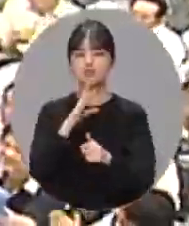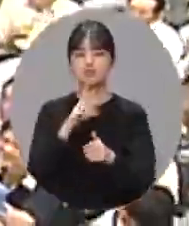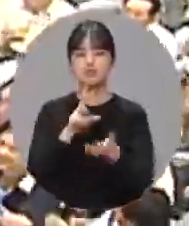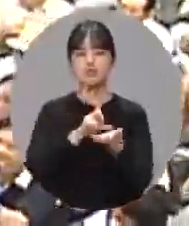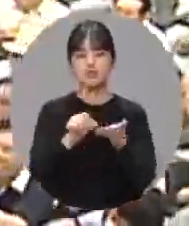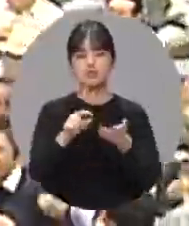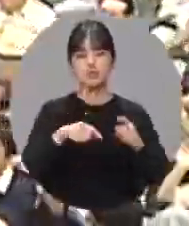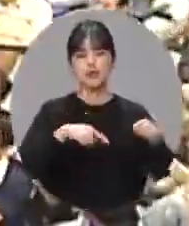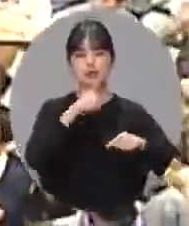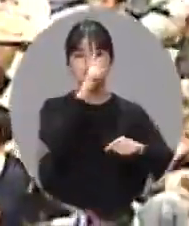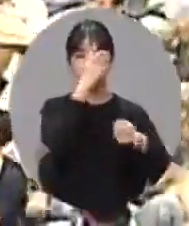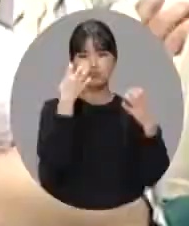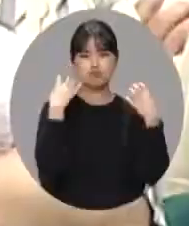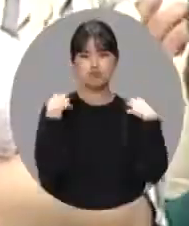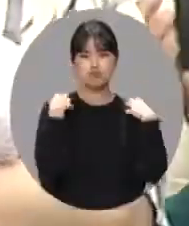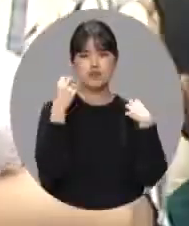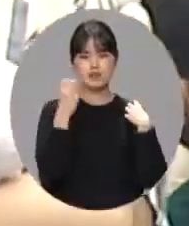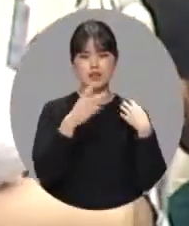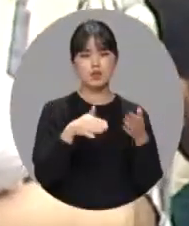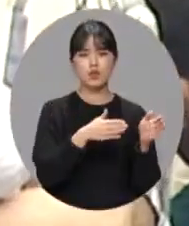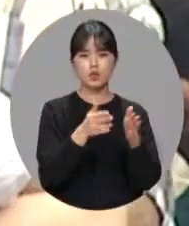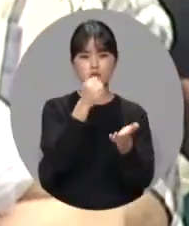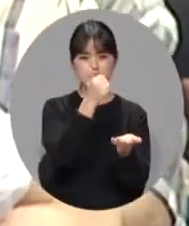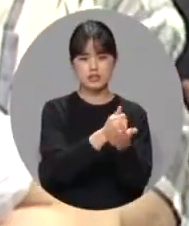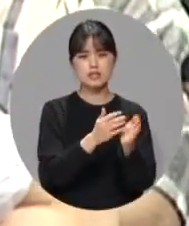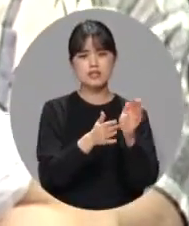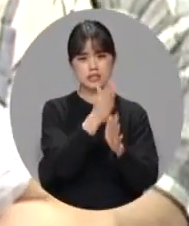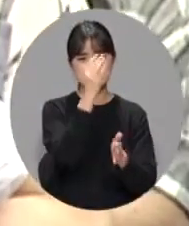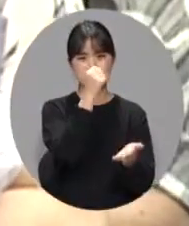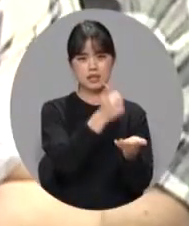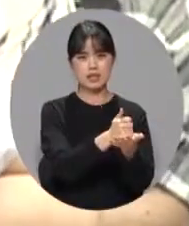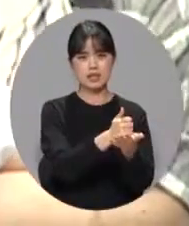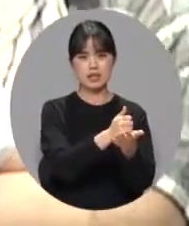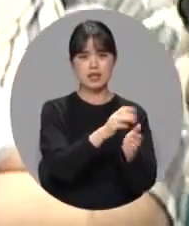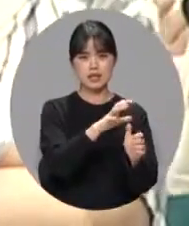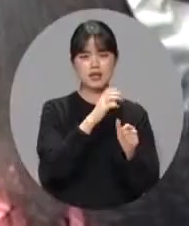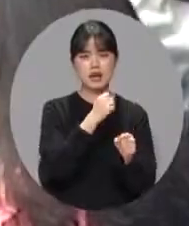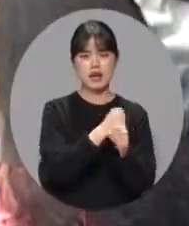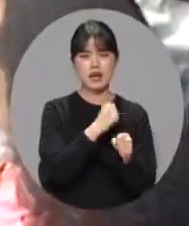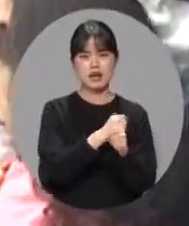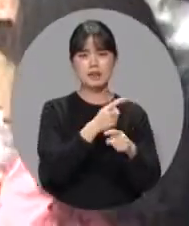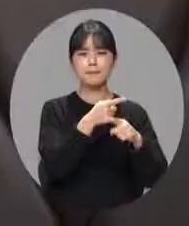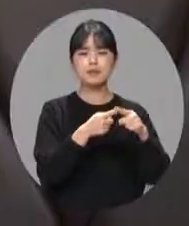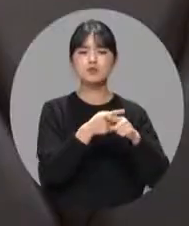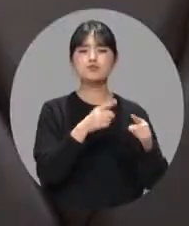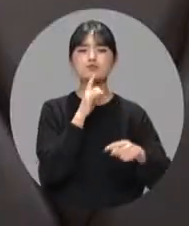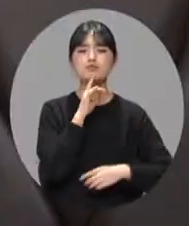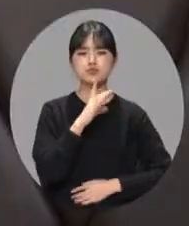지방정부는 여전히 관선도지사와 시장군수가 장악한 반쪽짜리에 불과했습니다.